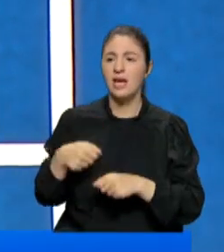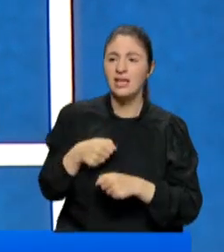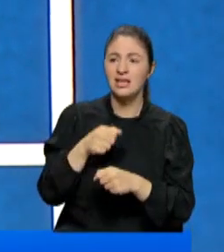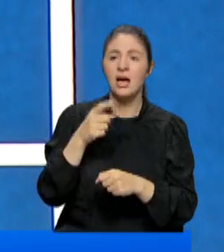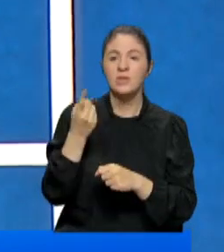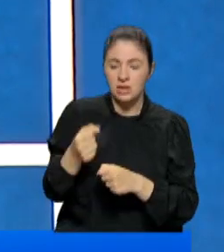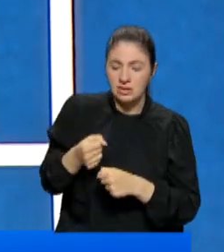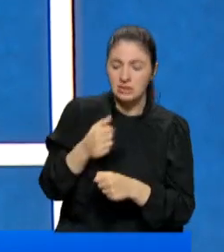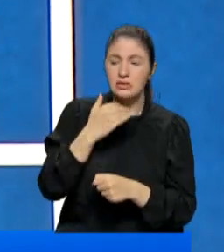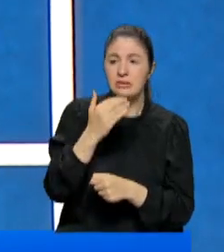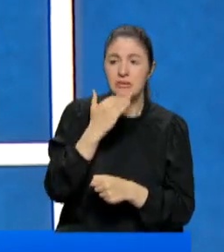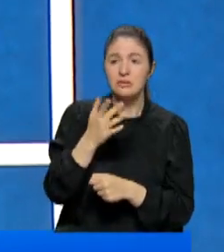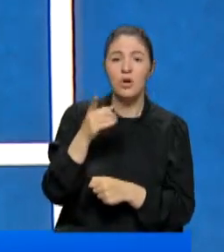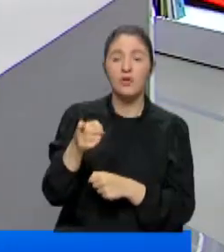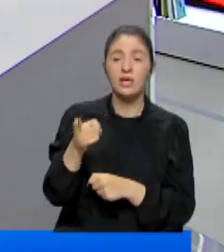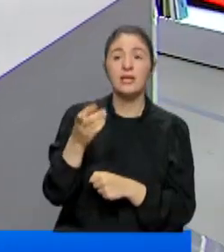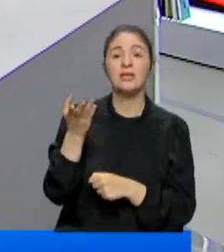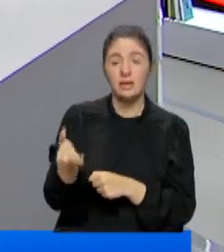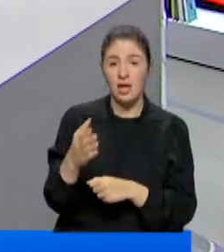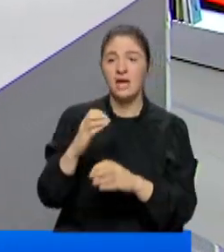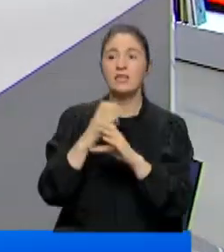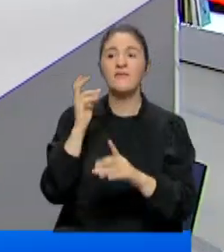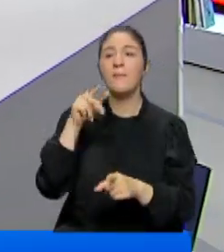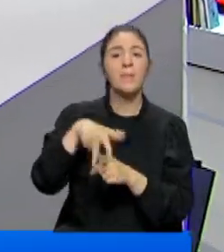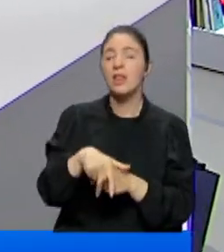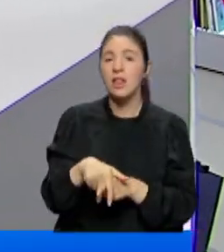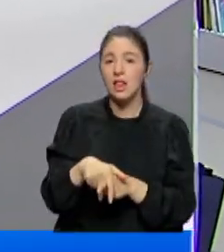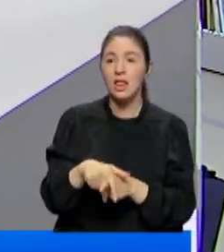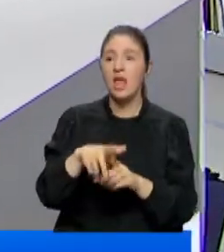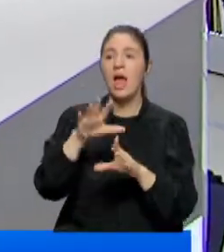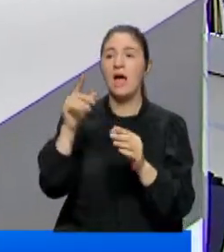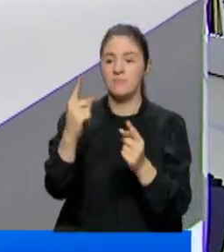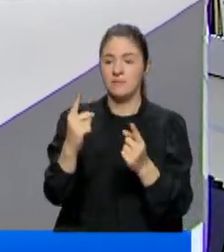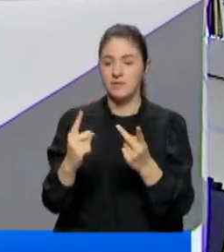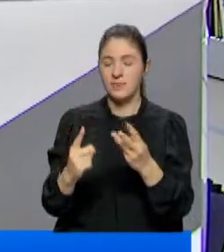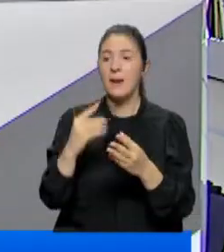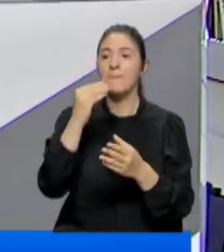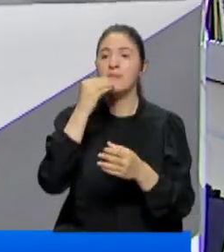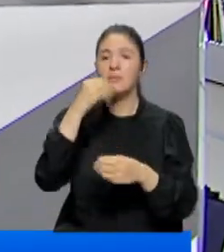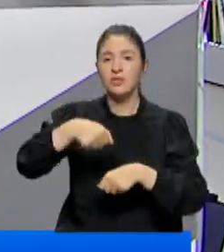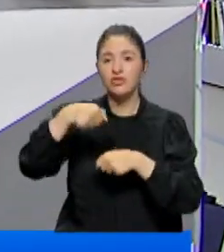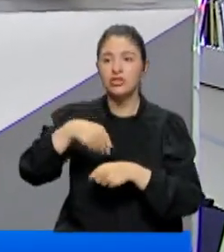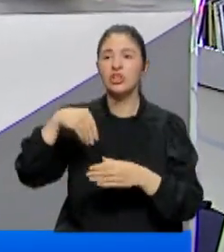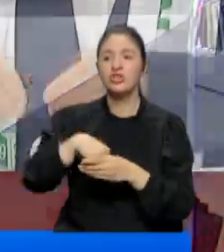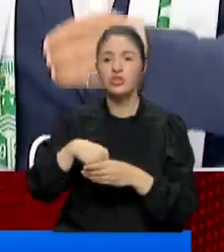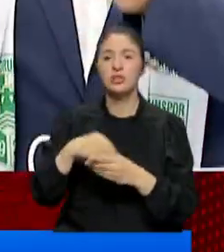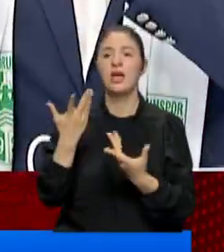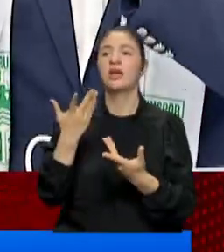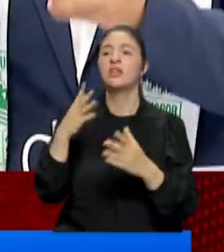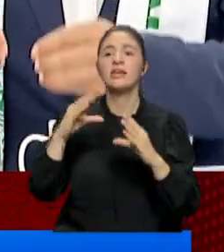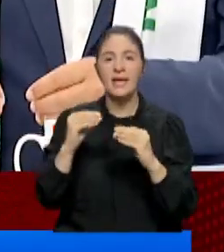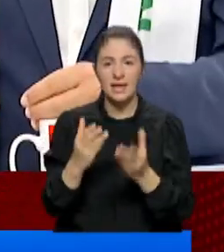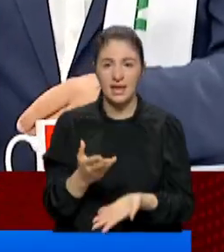bir şey götüremiyor. O yüzden onların da servise bindiklerinde her birine birer tane beslenme çantasını içinde